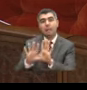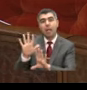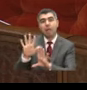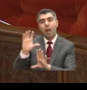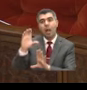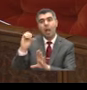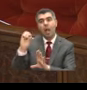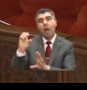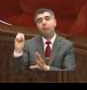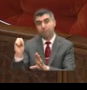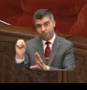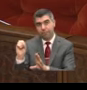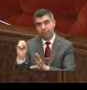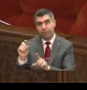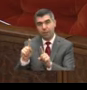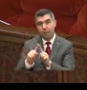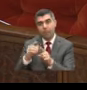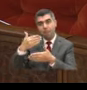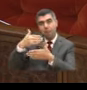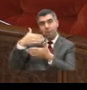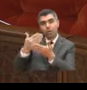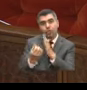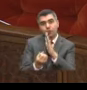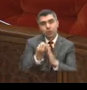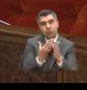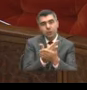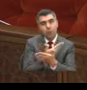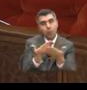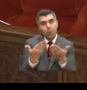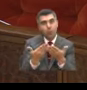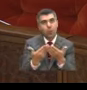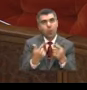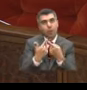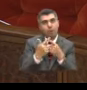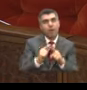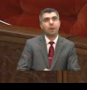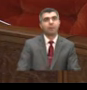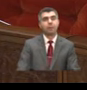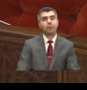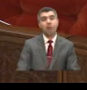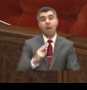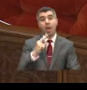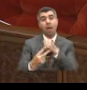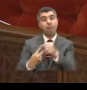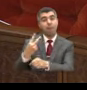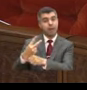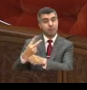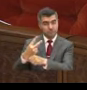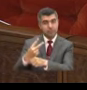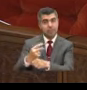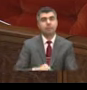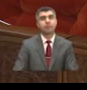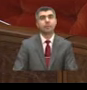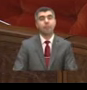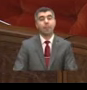حجرة، 10,000 ديال إحداثات و 5,000 ديال إعادة تأهيل والتدبير ديالو في سنتين بالنسبة للتسيير،